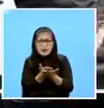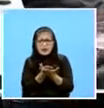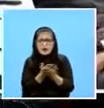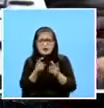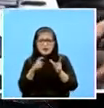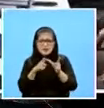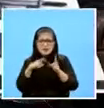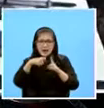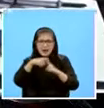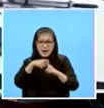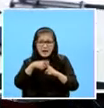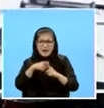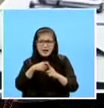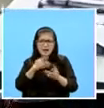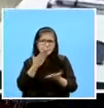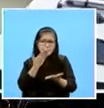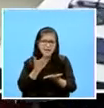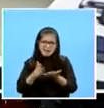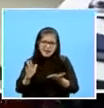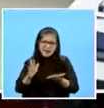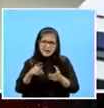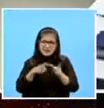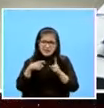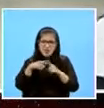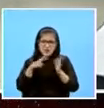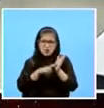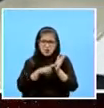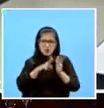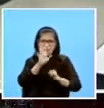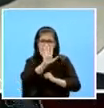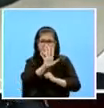dari KPU RI nomor 58 garis miring